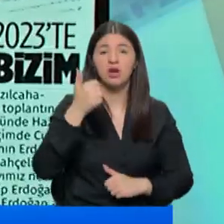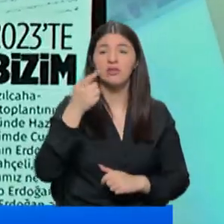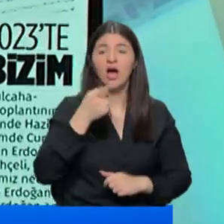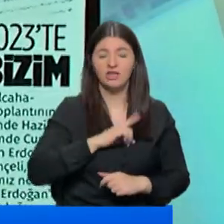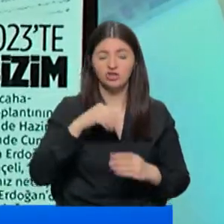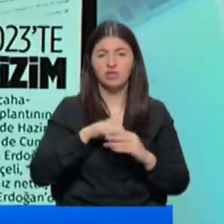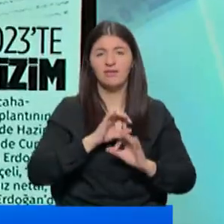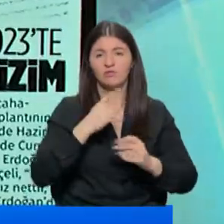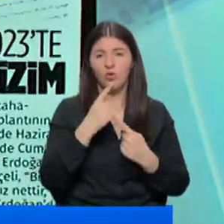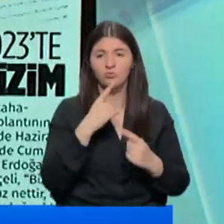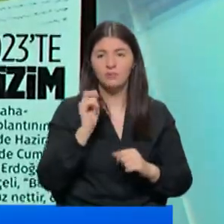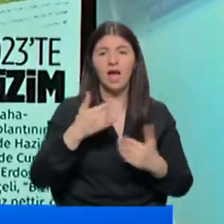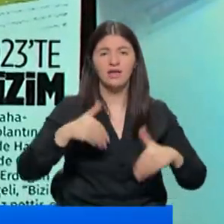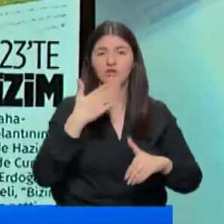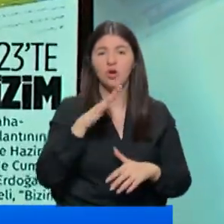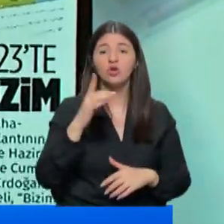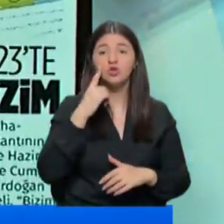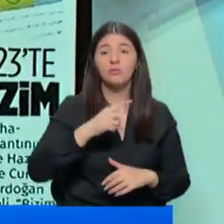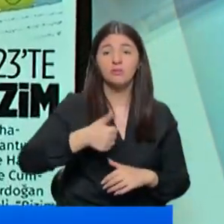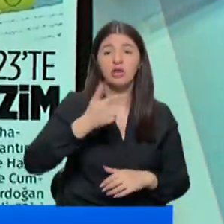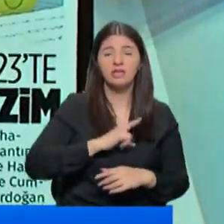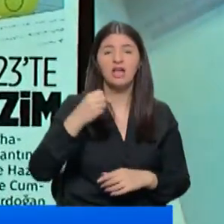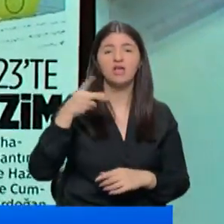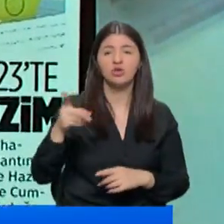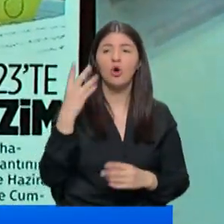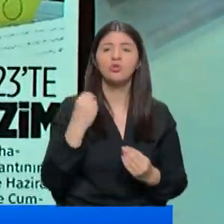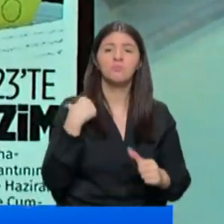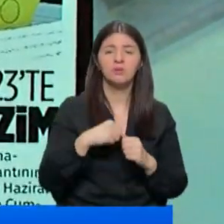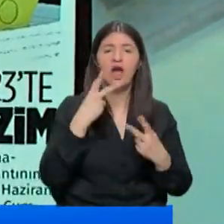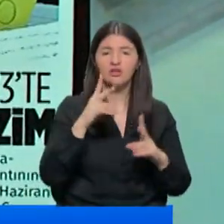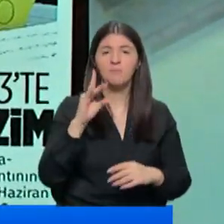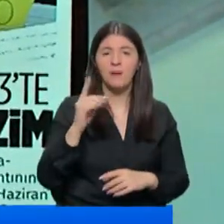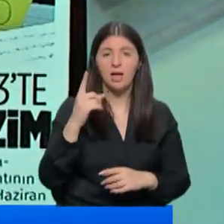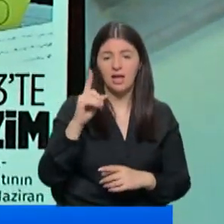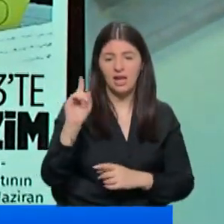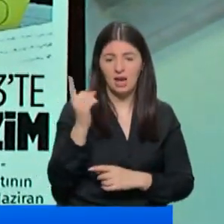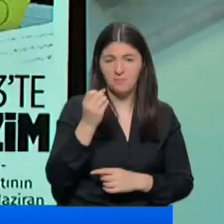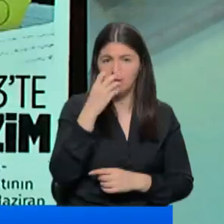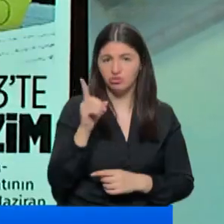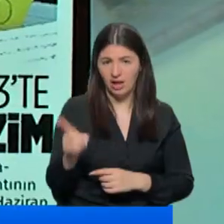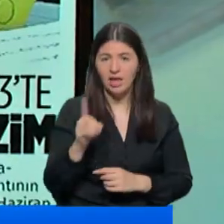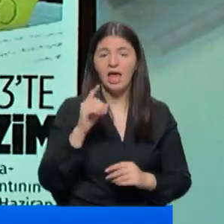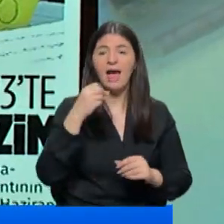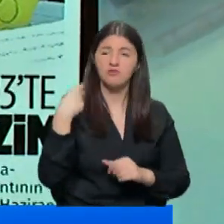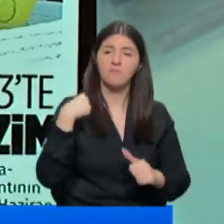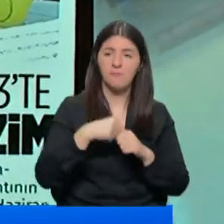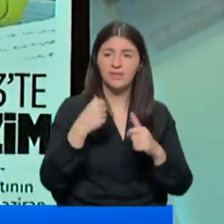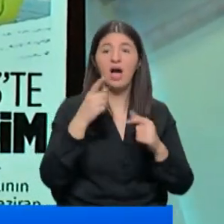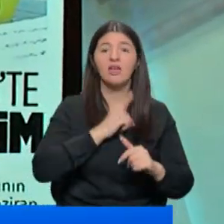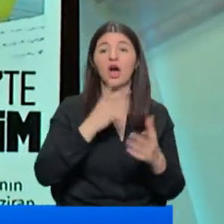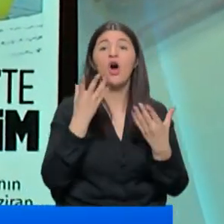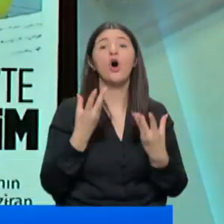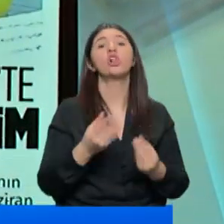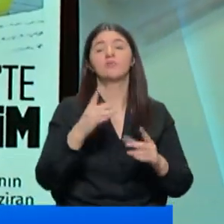yok Cumhurbaşkanı adaylarının Recep Tayyip Erdoğan olduğunu bir kez daha çıkıyor MHP lideri Devlet Bahçeli Erdoğan'ın tekrar da